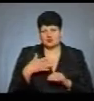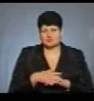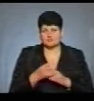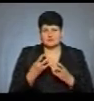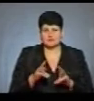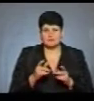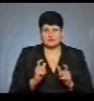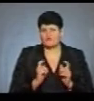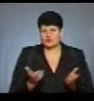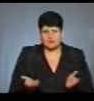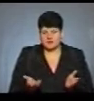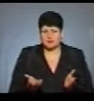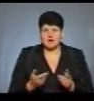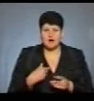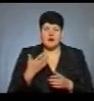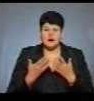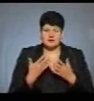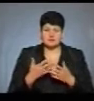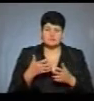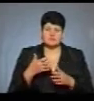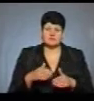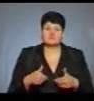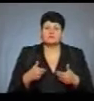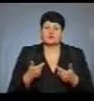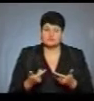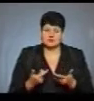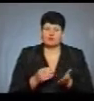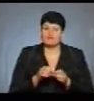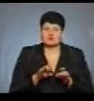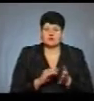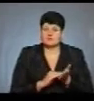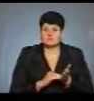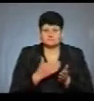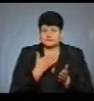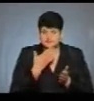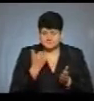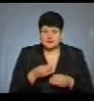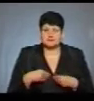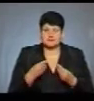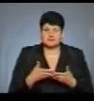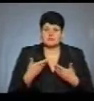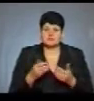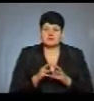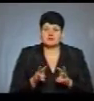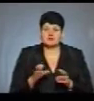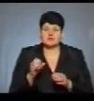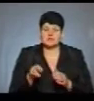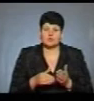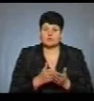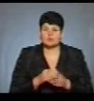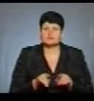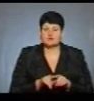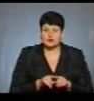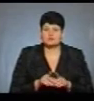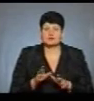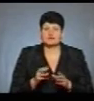ніякого повідомлення. Але крім того, ми вийшли з пропозиції, бо постанові цього не передбачено, написали пропозицію Міністерства соціальної політики про те, щоб так само,